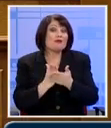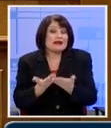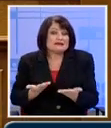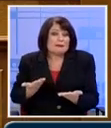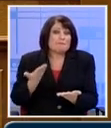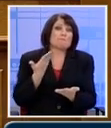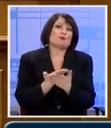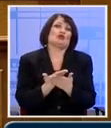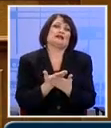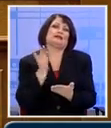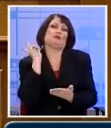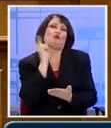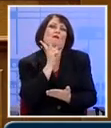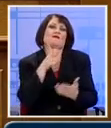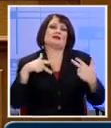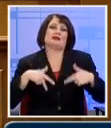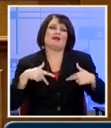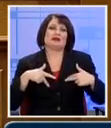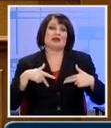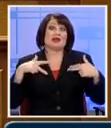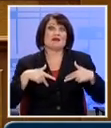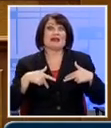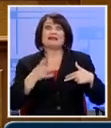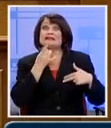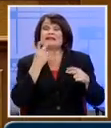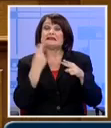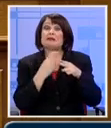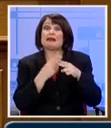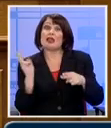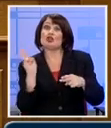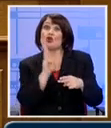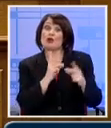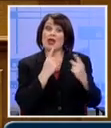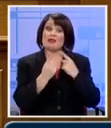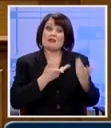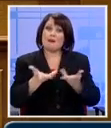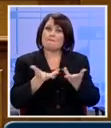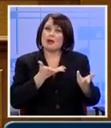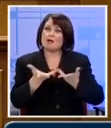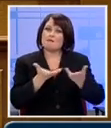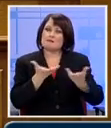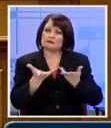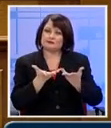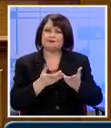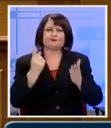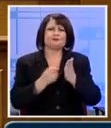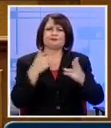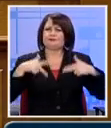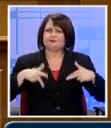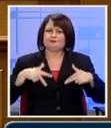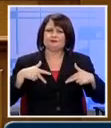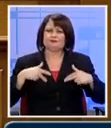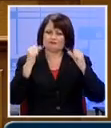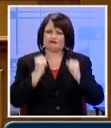Μομφής. Τη στιγμή που η κυβέρνηση βρίσκεται σε κρίσιμη διαπραγμάτευση με τους δανειστές, αλλά και τη στιγμή που για πρώτη φορά η κυβέρνηση βρίσκεται